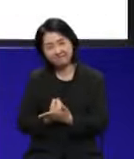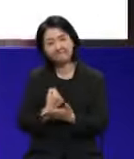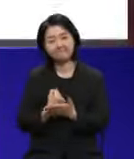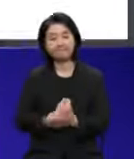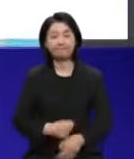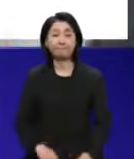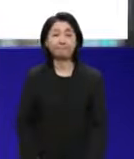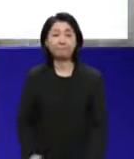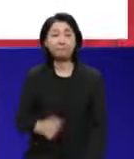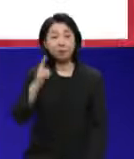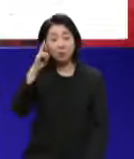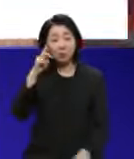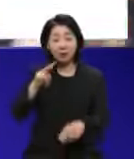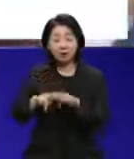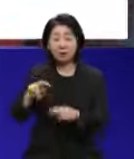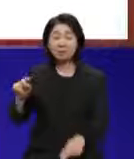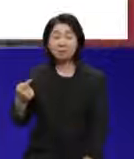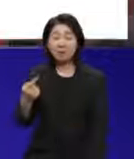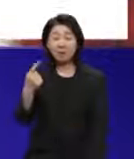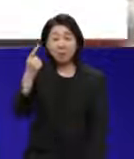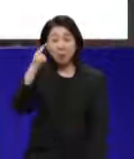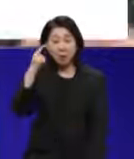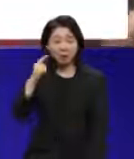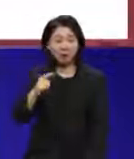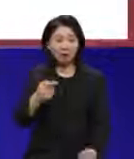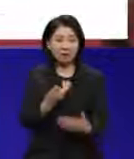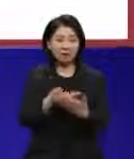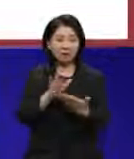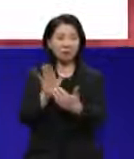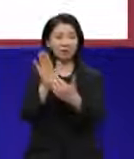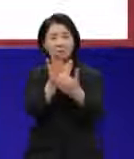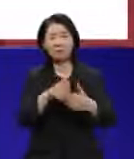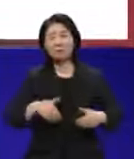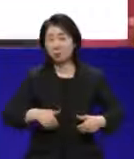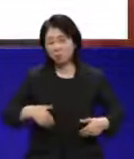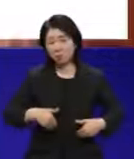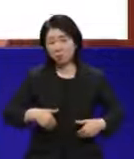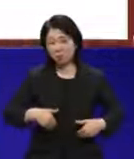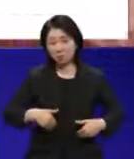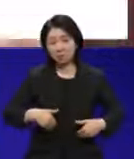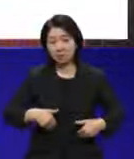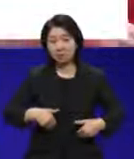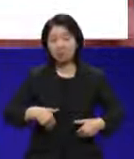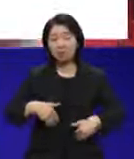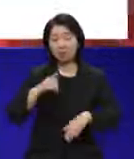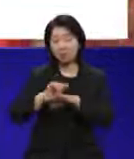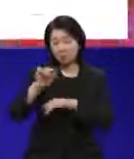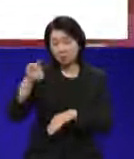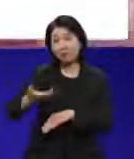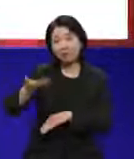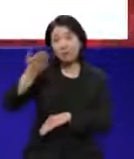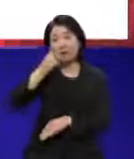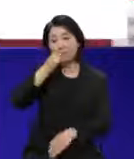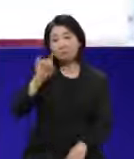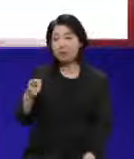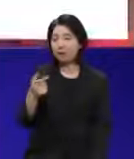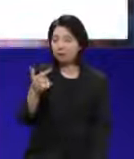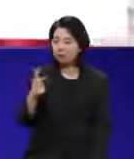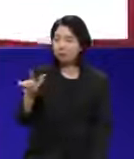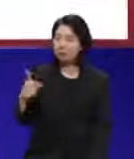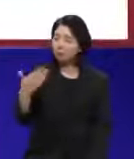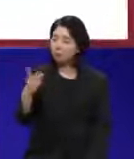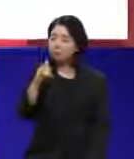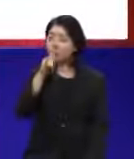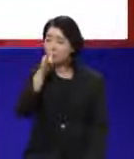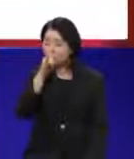왜냐면 석이라게 개헌 저지선이 때문에 의미가 있었던 거예요 단순한 숫자가 아니라 어쨌든 백석은 넘은 거 같아요 지금 석이라 말도 있고 구석이라 말도